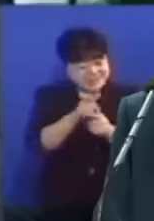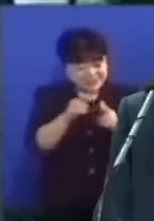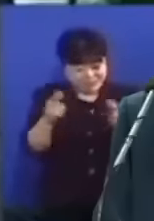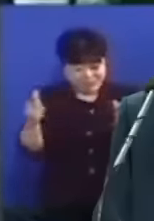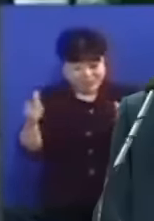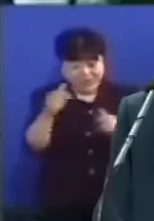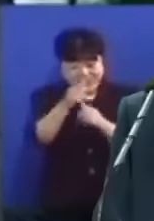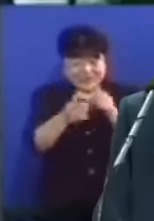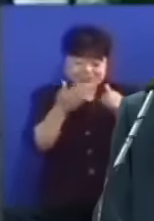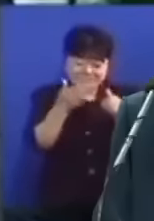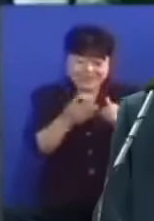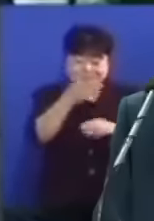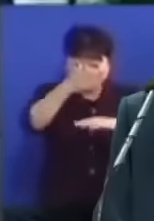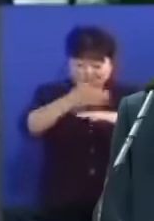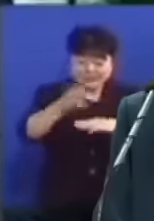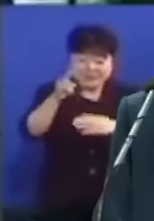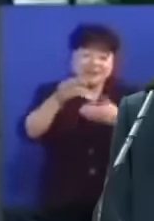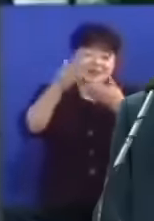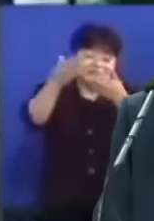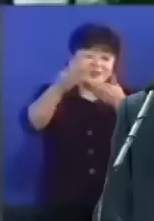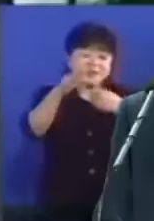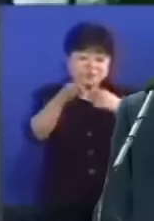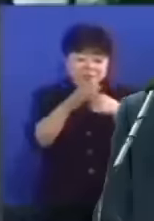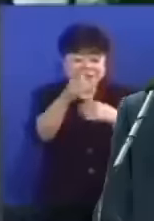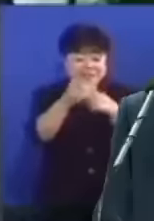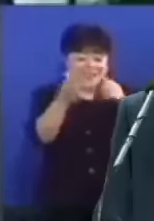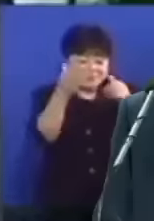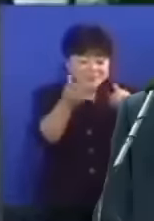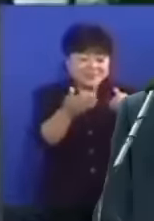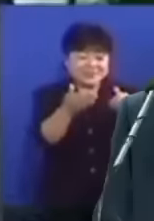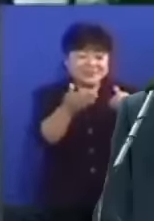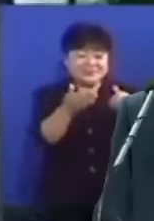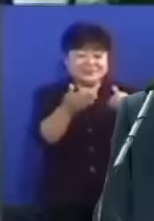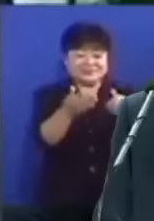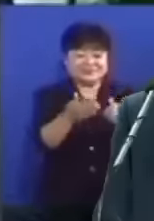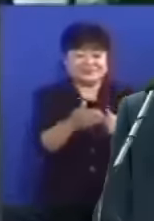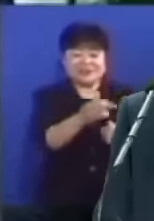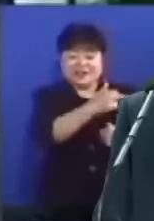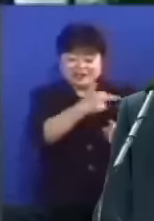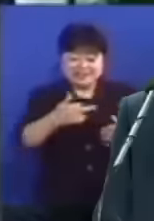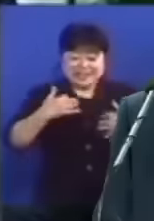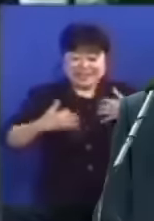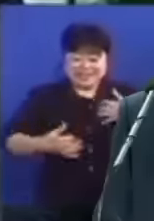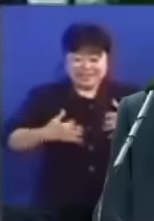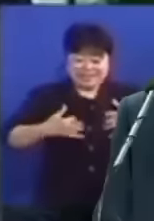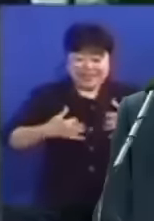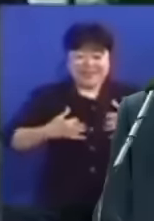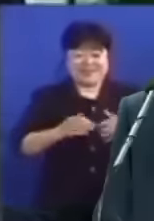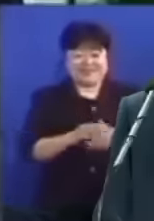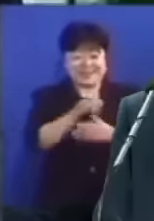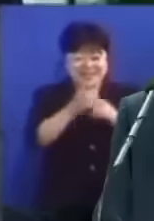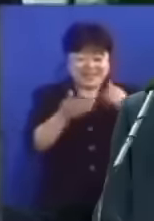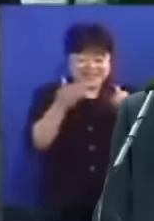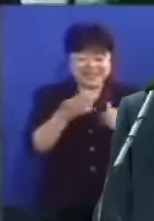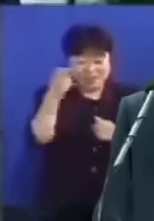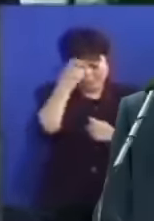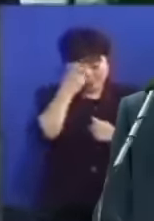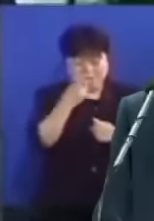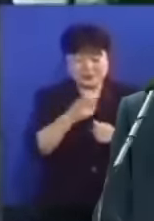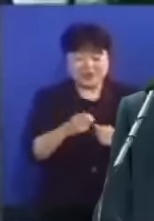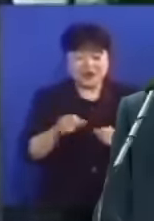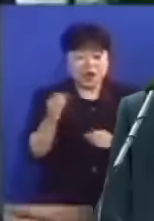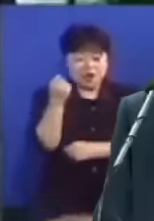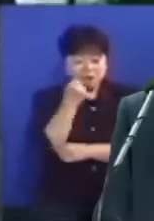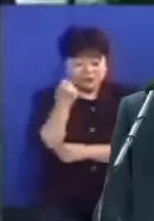아니하고 하나님께 감사와 찬송을 드리면 하나님이 얼마나 기뻐하는지 하나님 보좌가